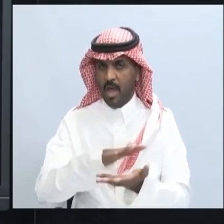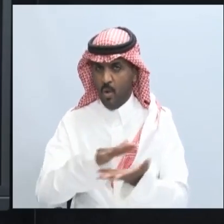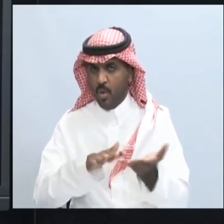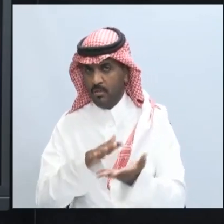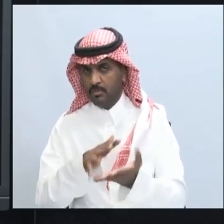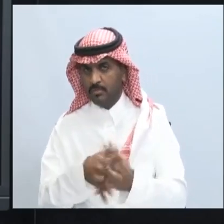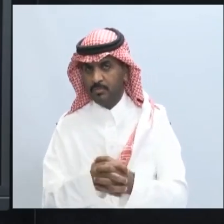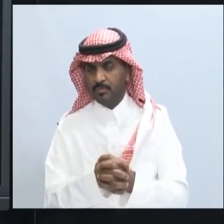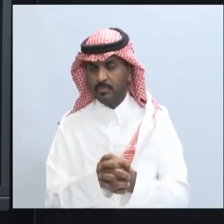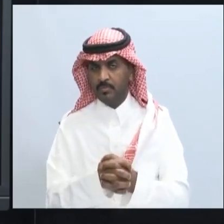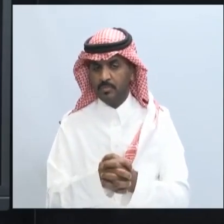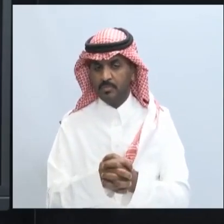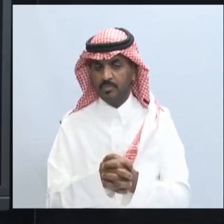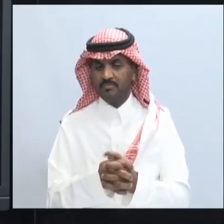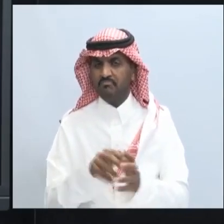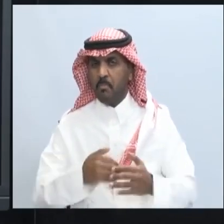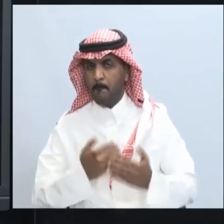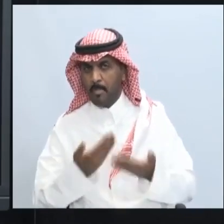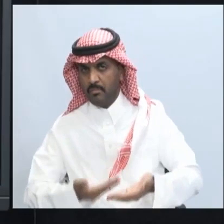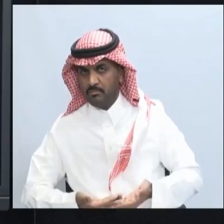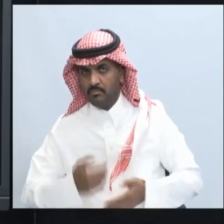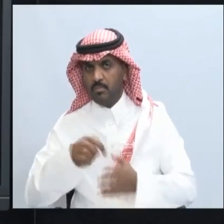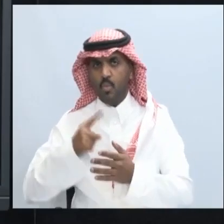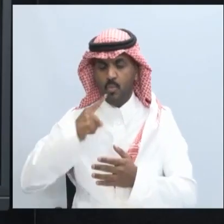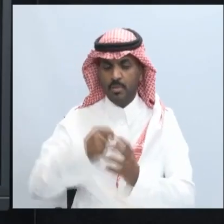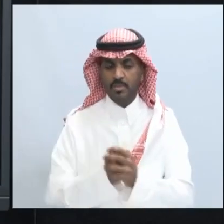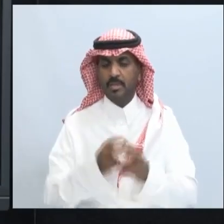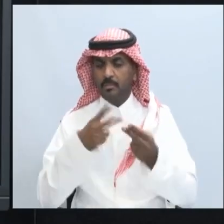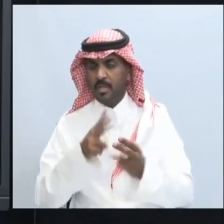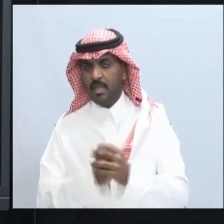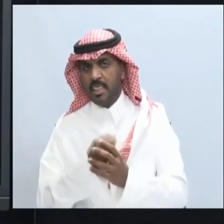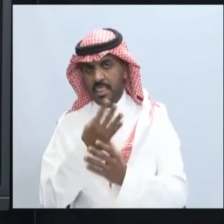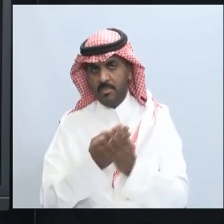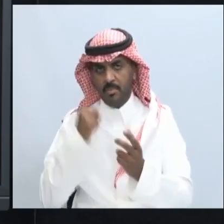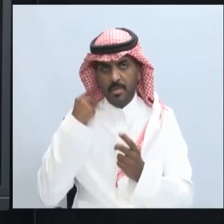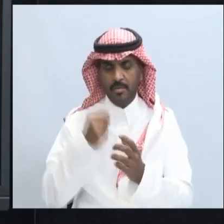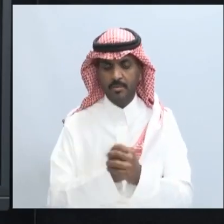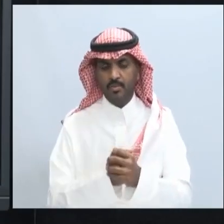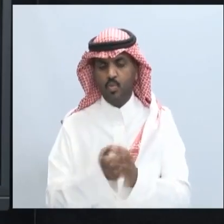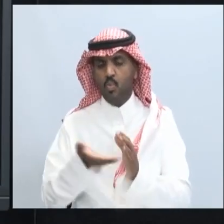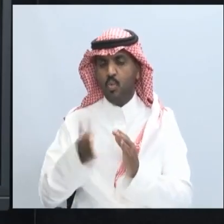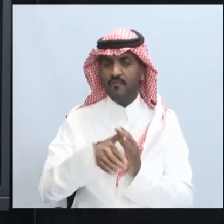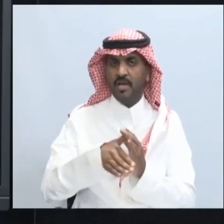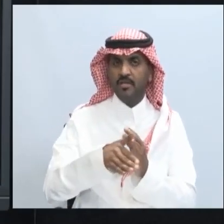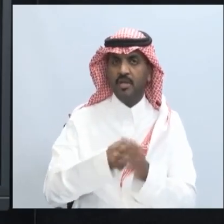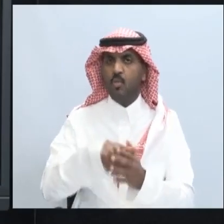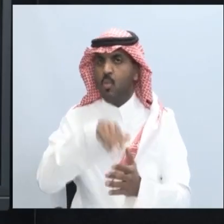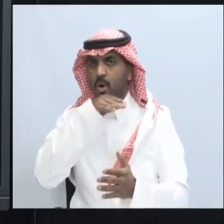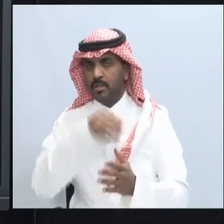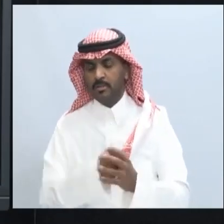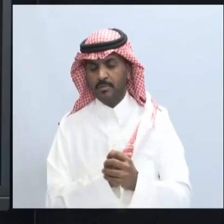اثناء وكونه جنينا فلربما تكون ايضا تبدا الذمه الماليه في حال وفاه والده